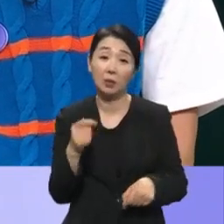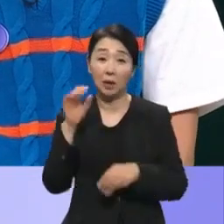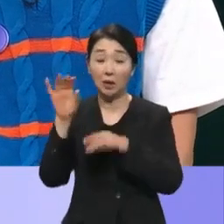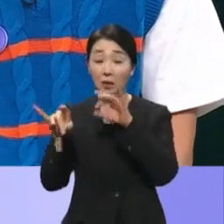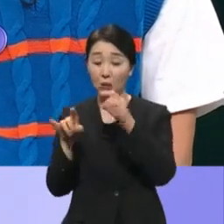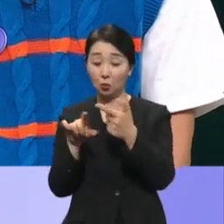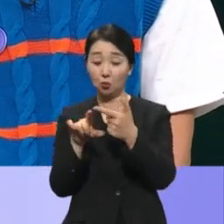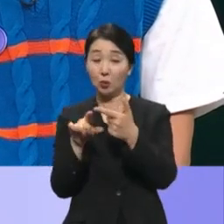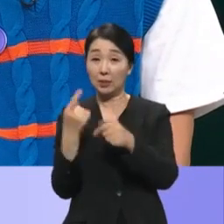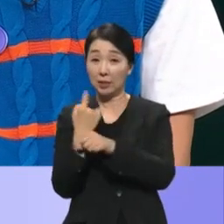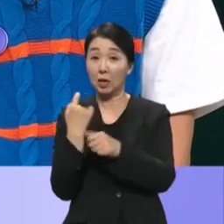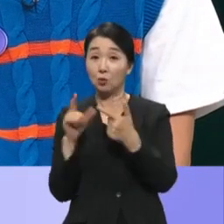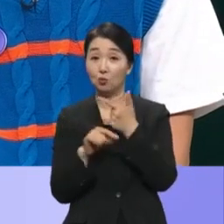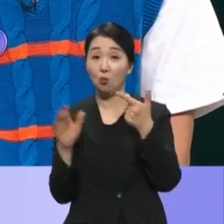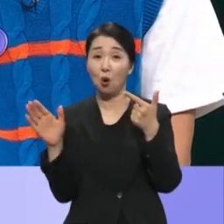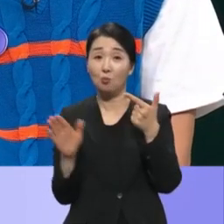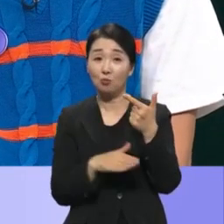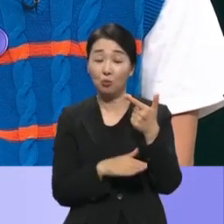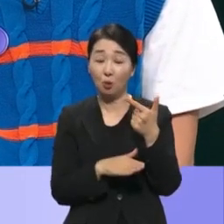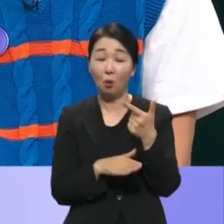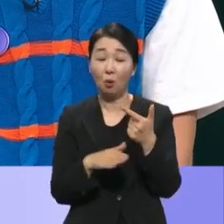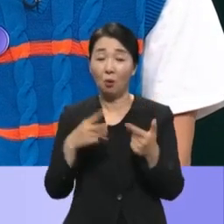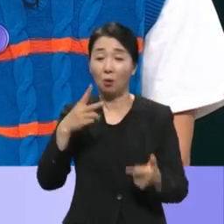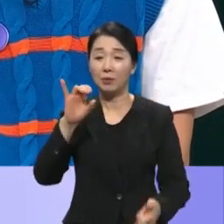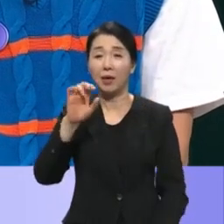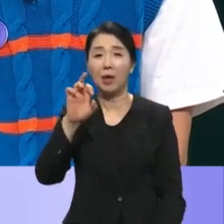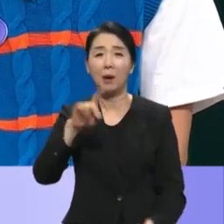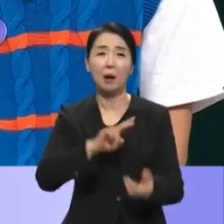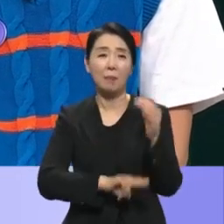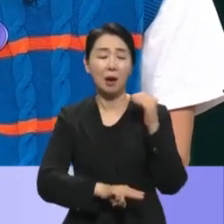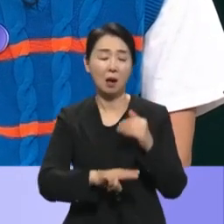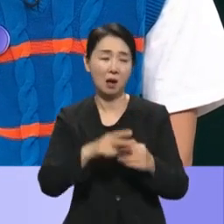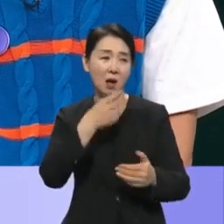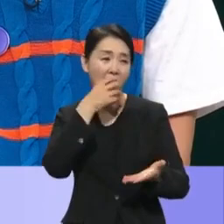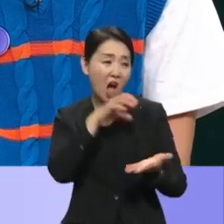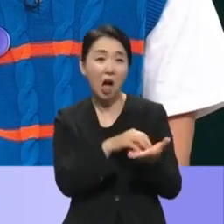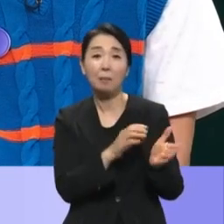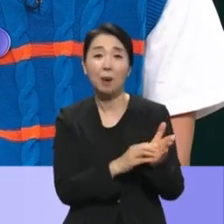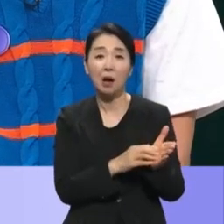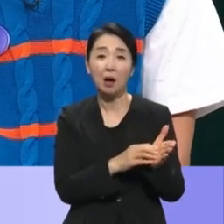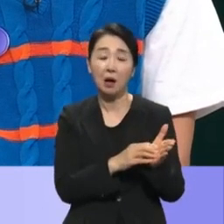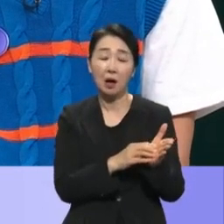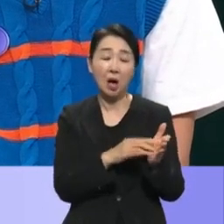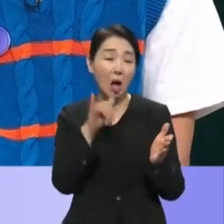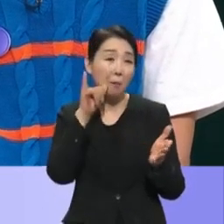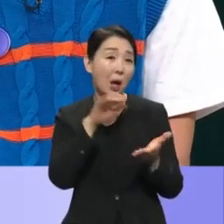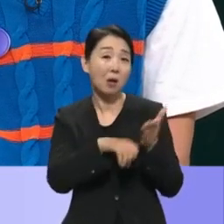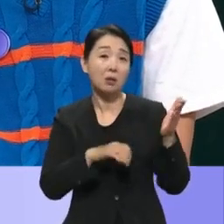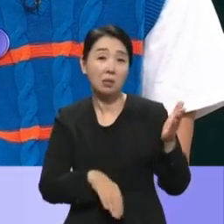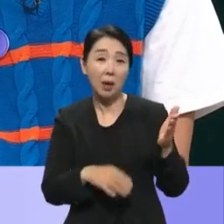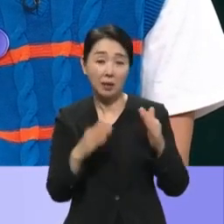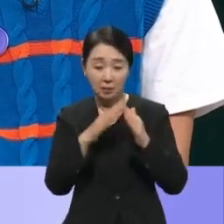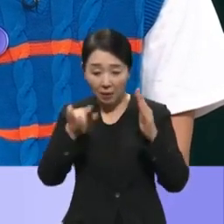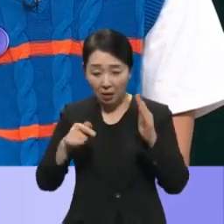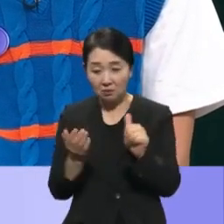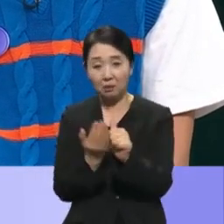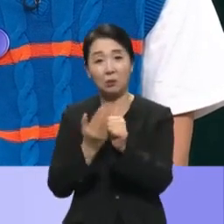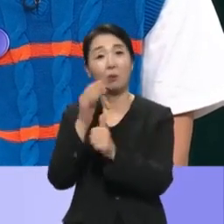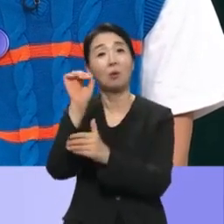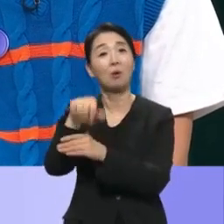태국이 지난해 6월부터 대마를 말씀해 주신 대로 합법화 했거든요 그래서 대마를 마약류에서 제외하고 가정 재배도 허용을 했고요